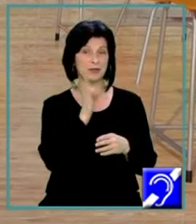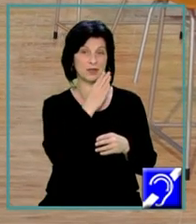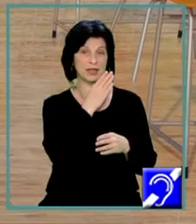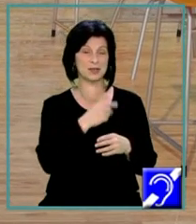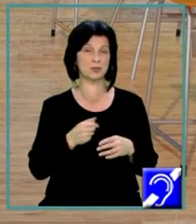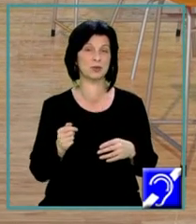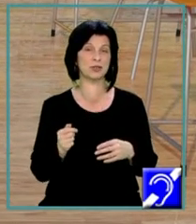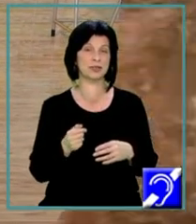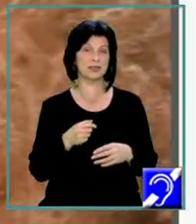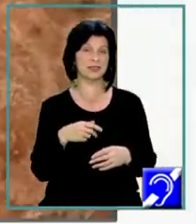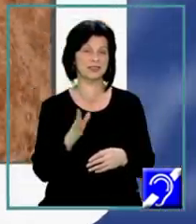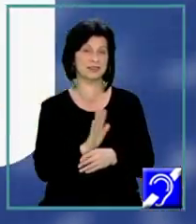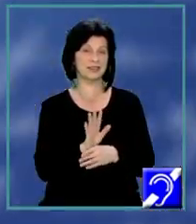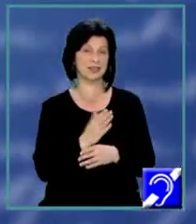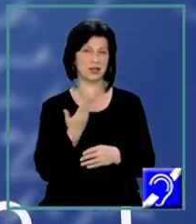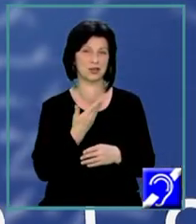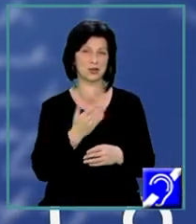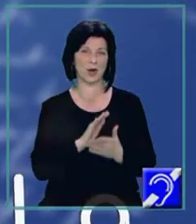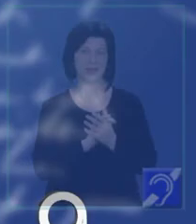vă urez mult succes